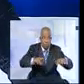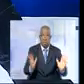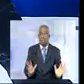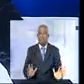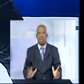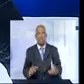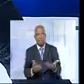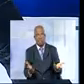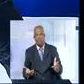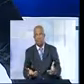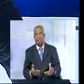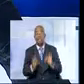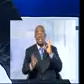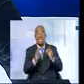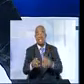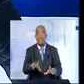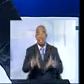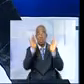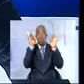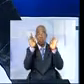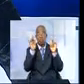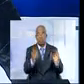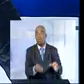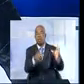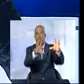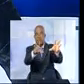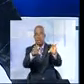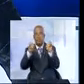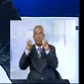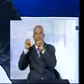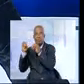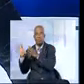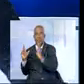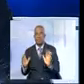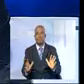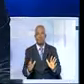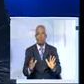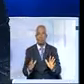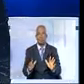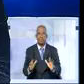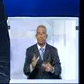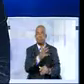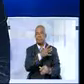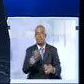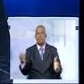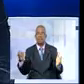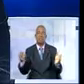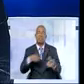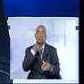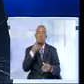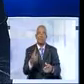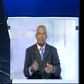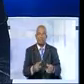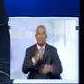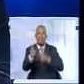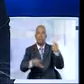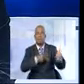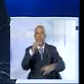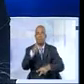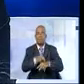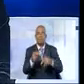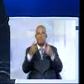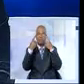alourdi. Il fait état de 137 morts selon les Chebab. Ce mercredi donc, un deuil national de 3 jours a été entamé